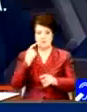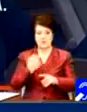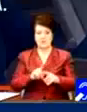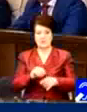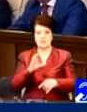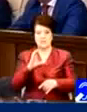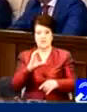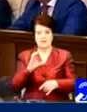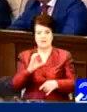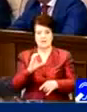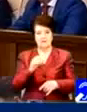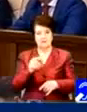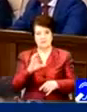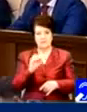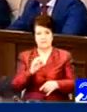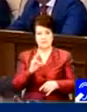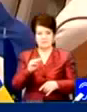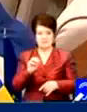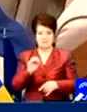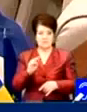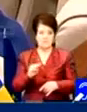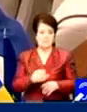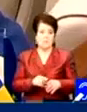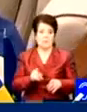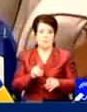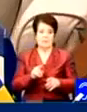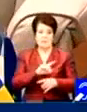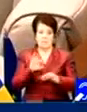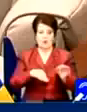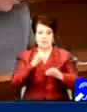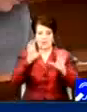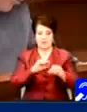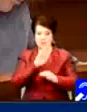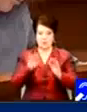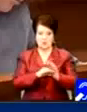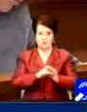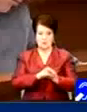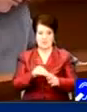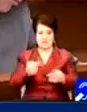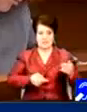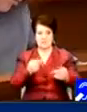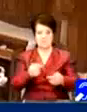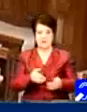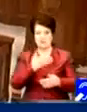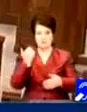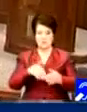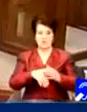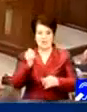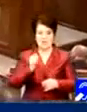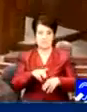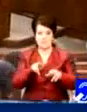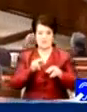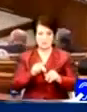și PPDA. Potrivit regulamentului Parlamentului, proiectele de lege nu pot fi supuse dezbaterilor până când nu este ales